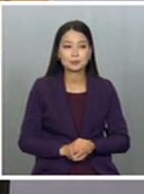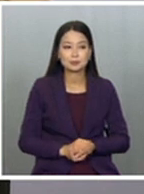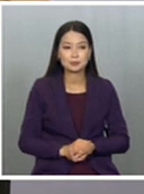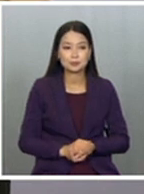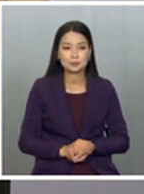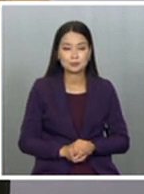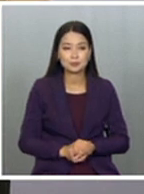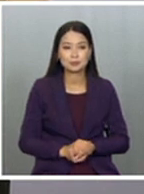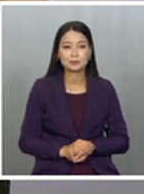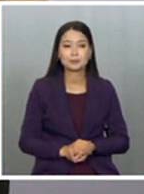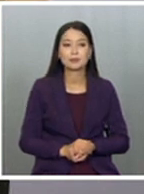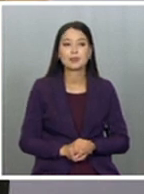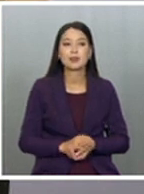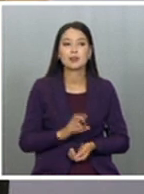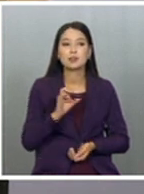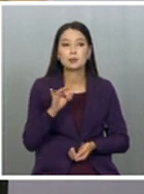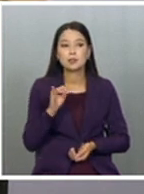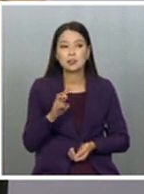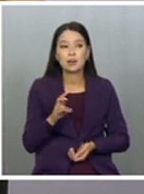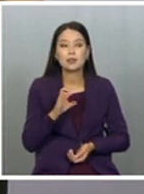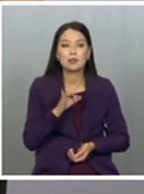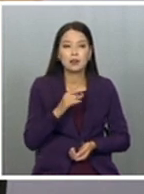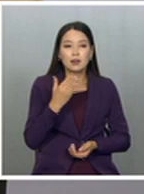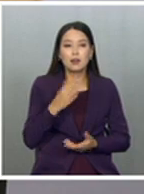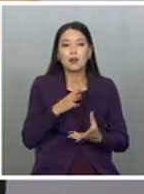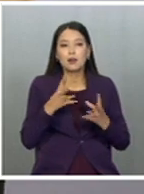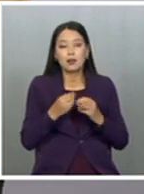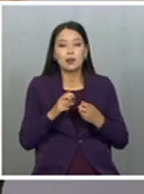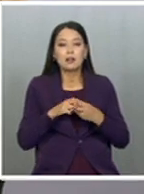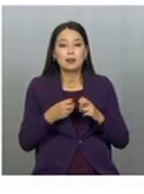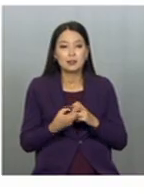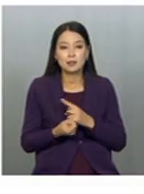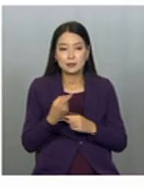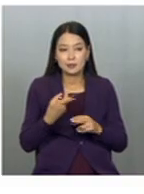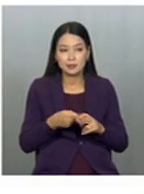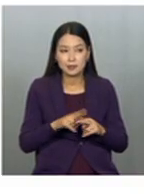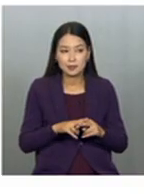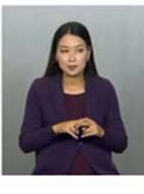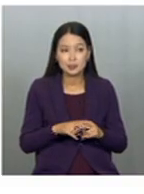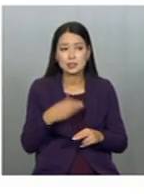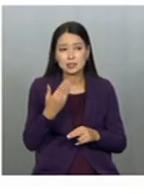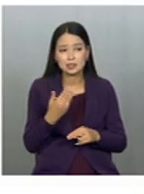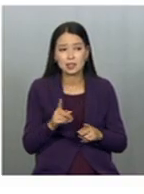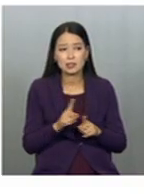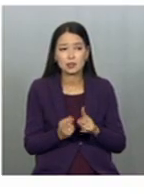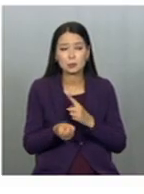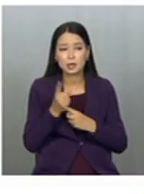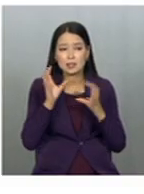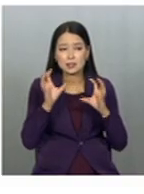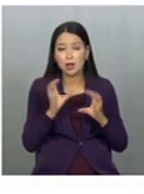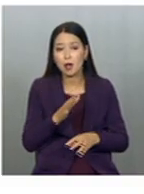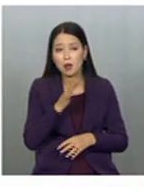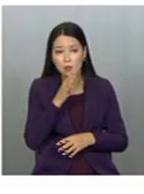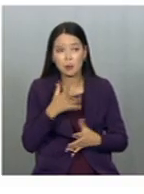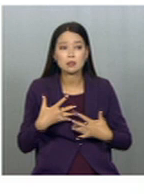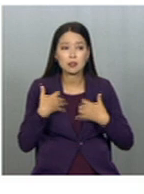Біржан ақыннан қолдау тапқан Сара енді өз еліне мұңын шаға бастайды. Сіздердің шалқып тұрған заманыңда дені сау